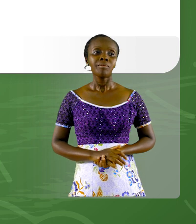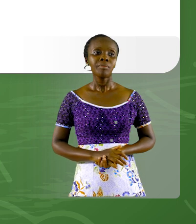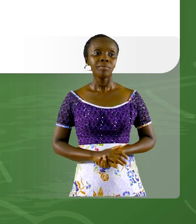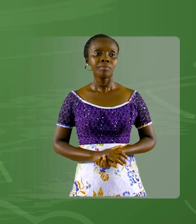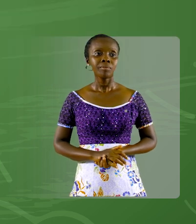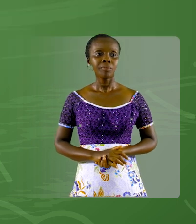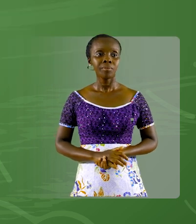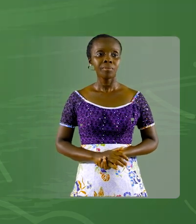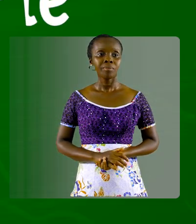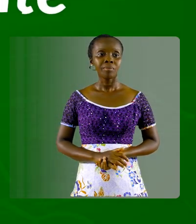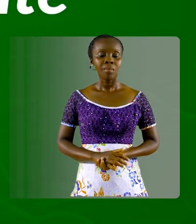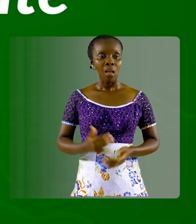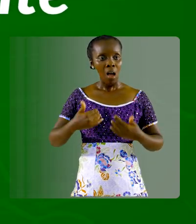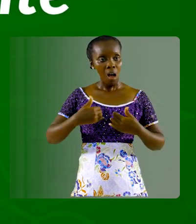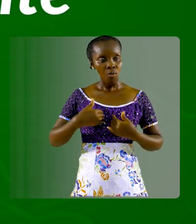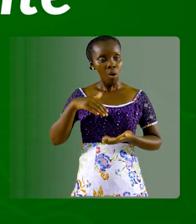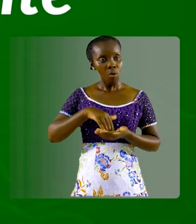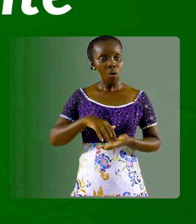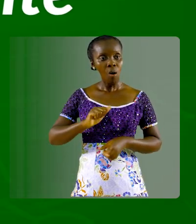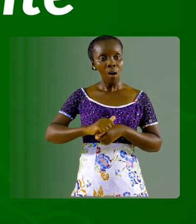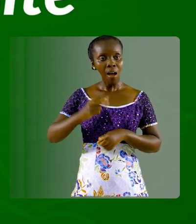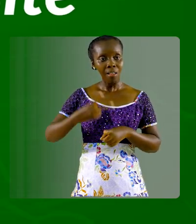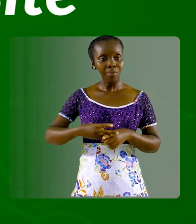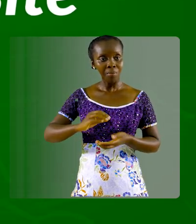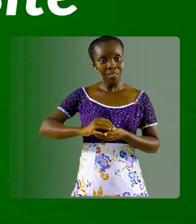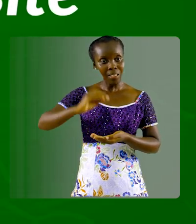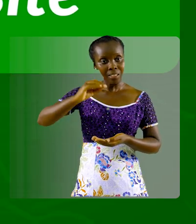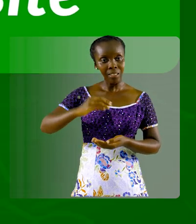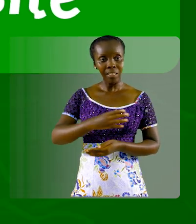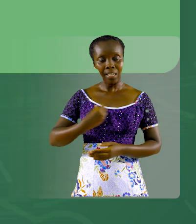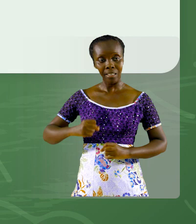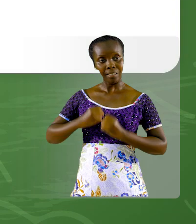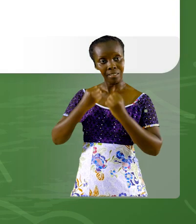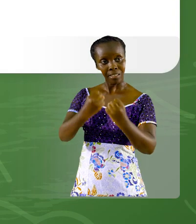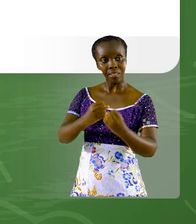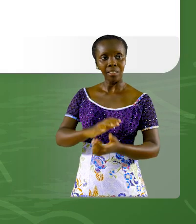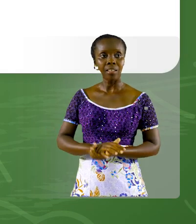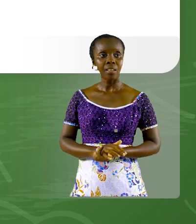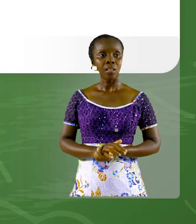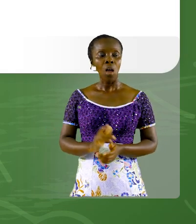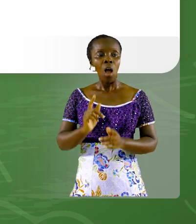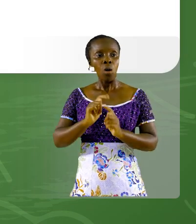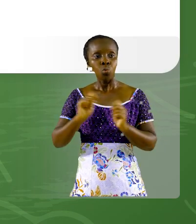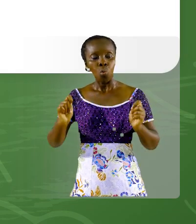Nous avons aussi les adverbes de quantité et d'intensité. Nous avons